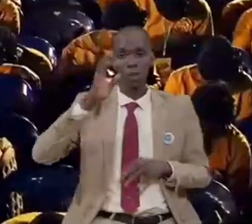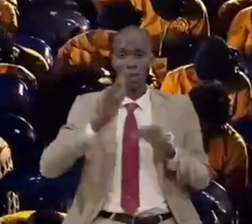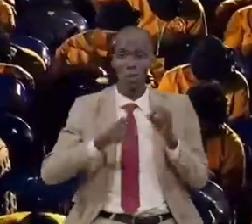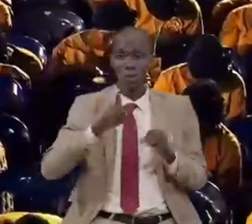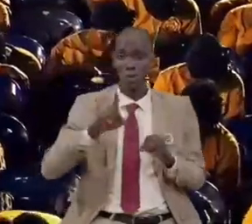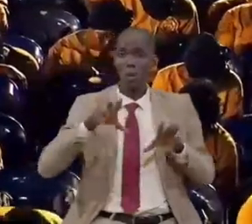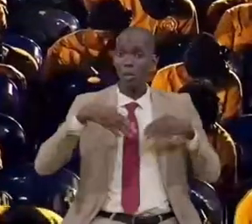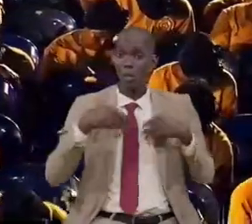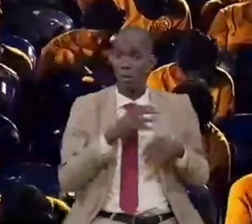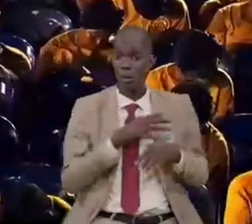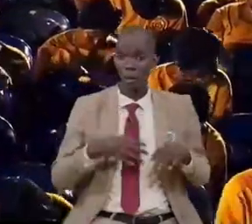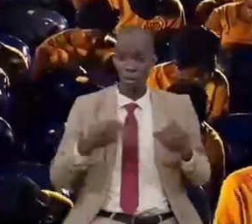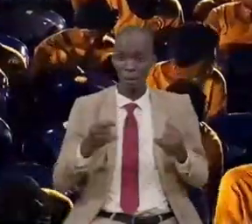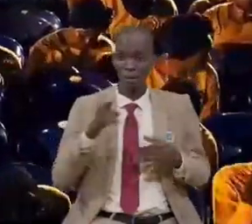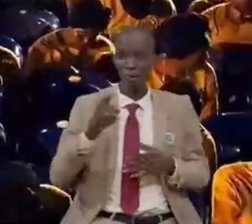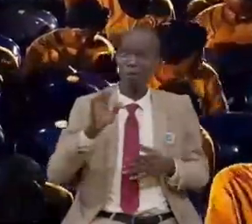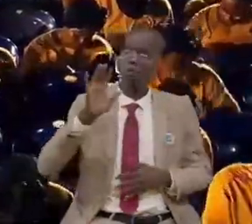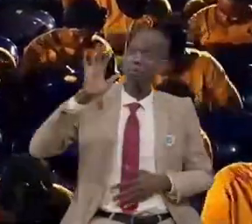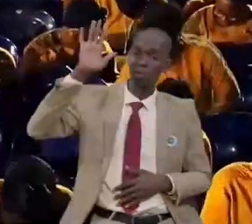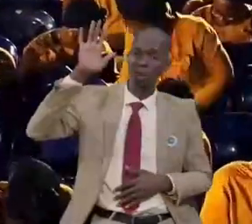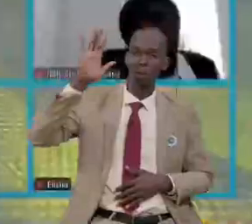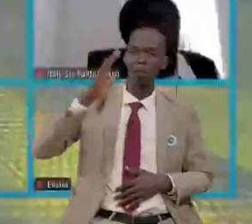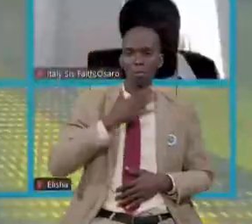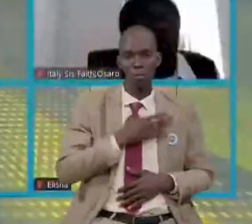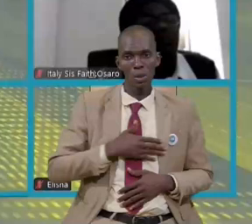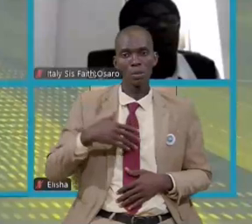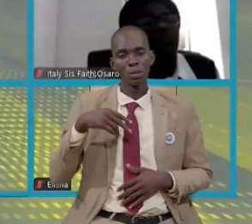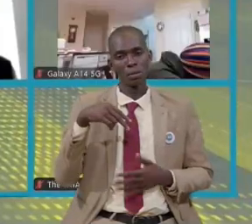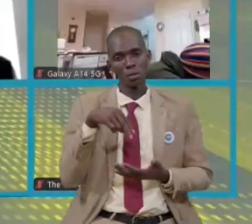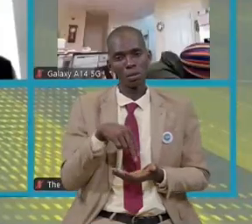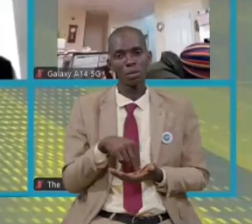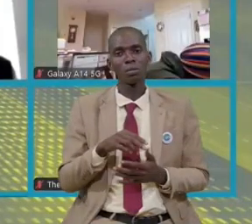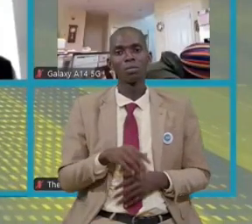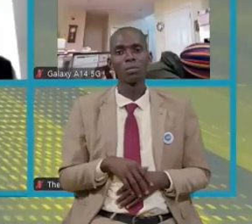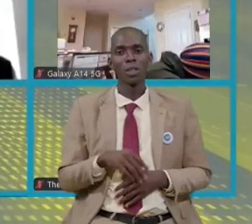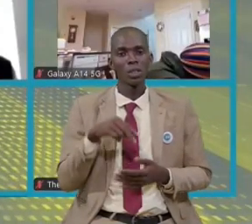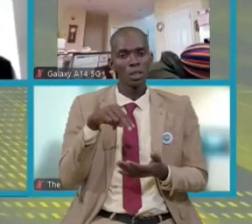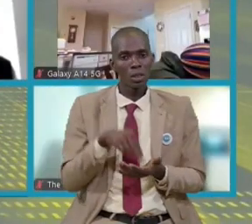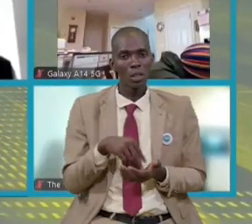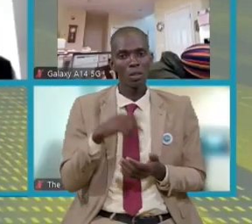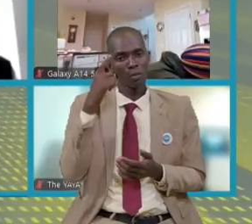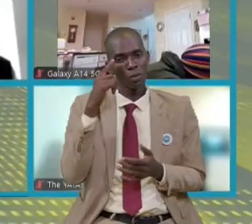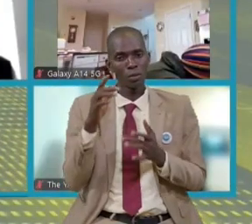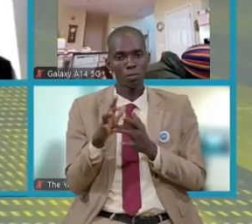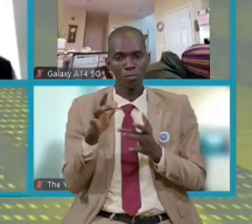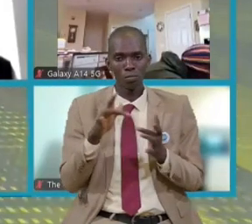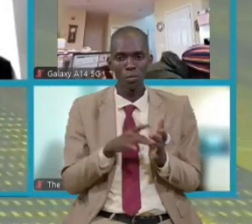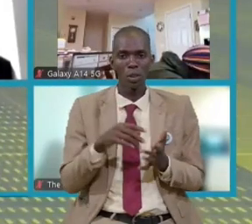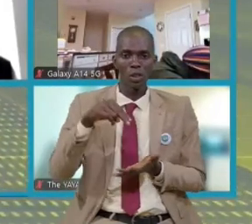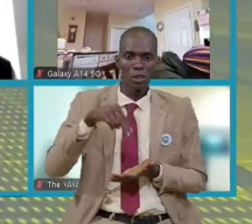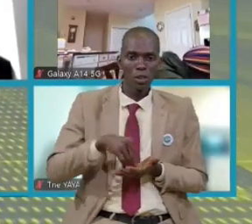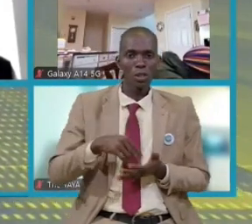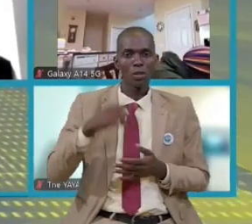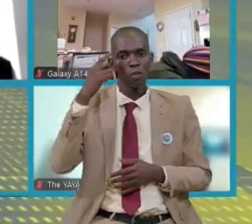tenir debout où que vous soyez. Tenez-vous debout pour Jésus, tenez-vous debout